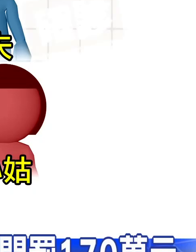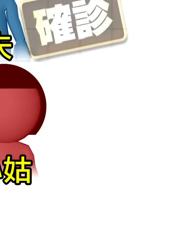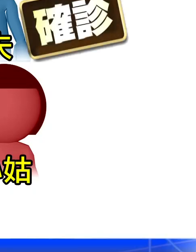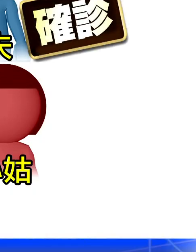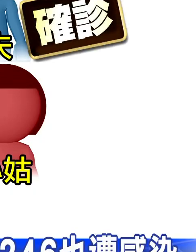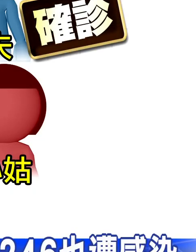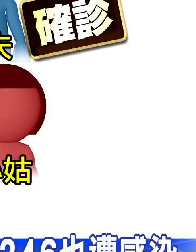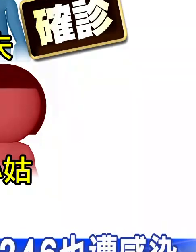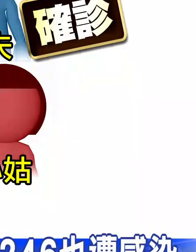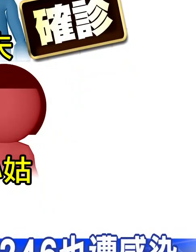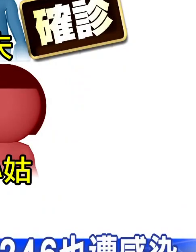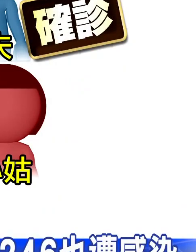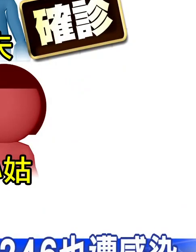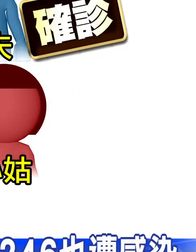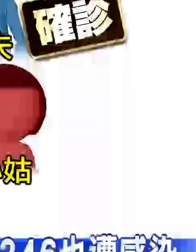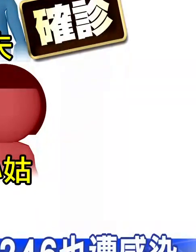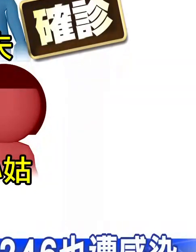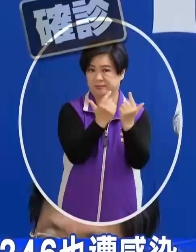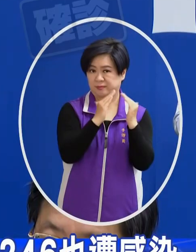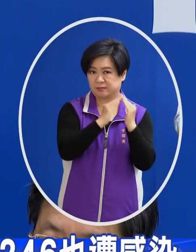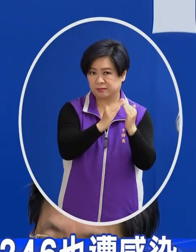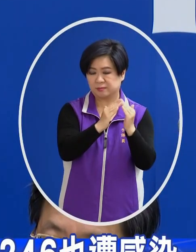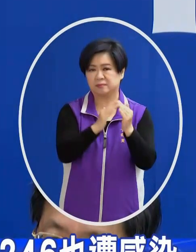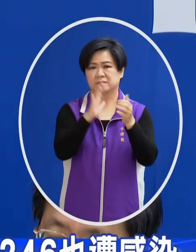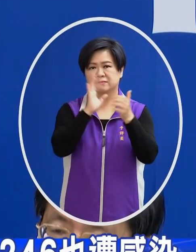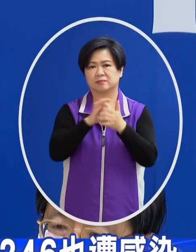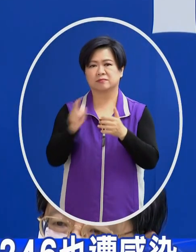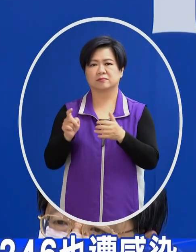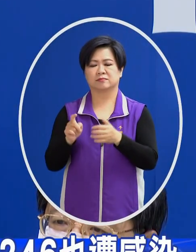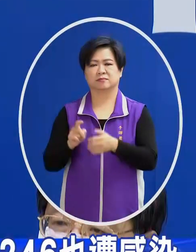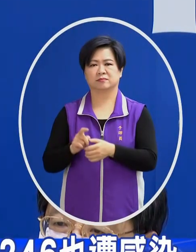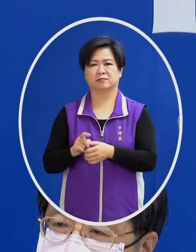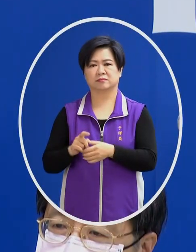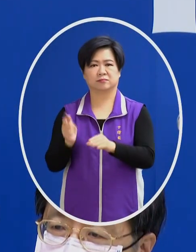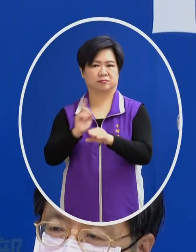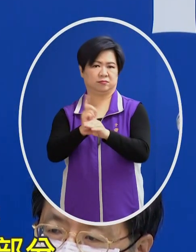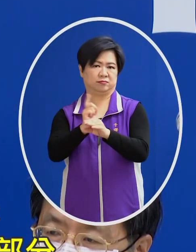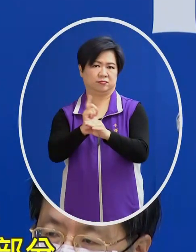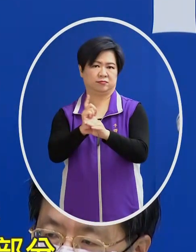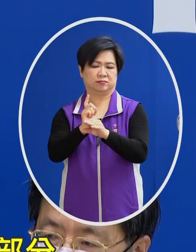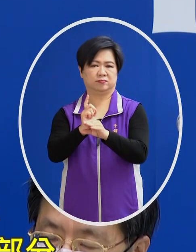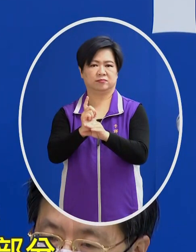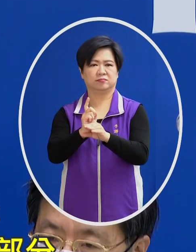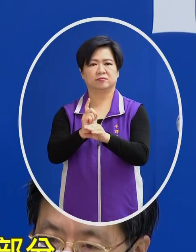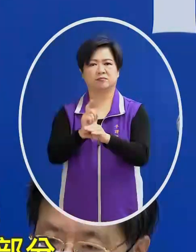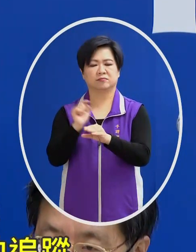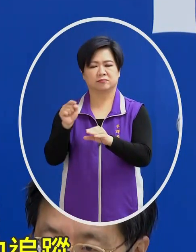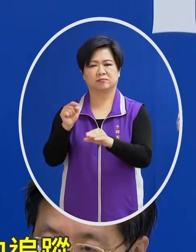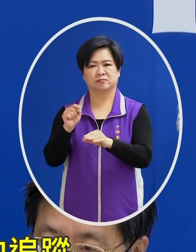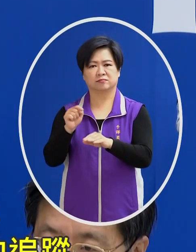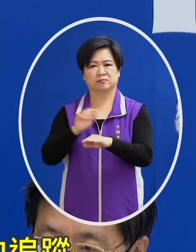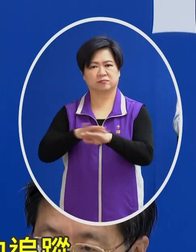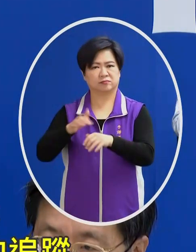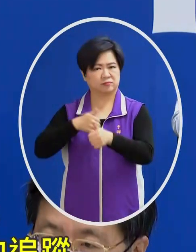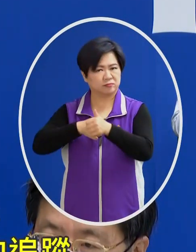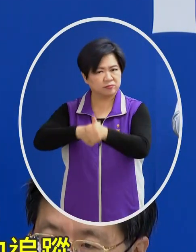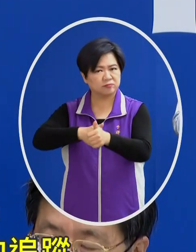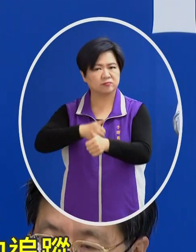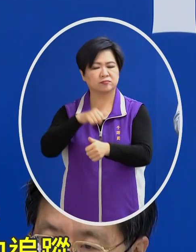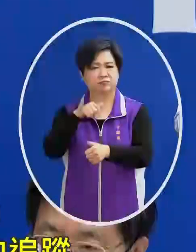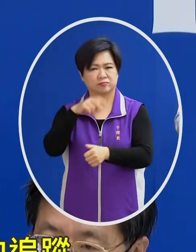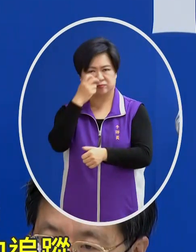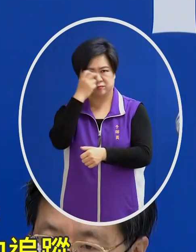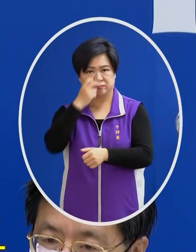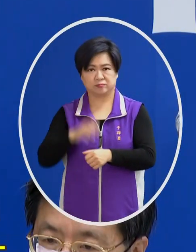夫检验出阳性，也就是案246。 做的是这个计程车的部分，我们当然也会去做后续的一个追